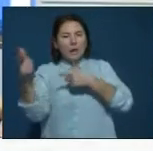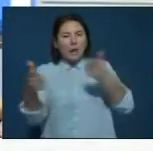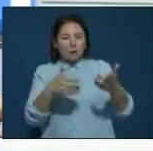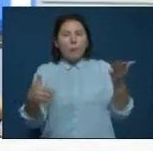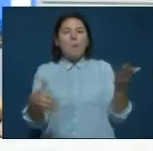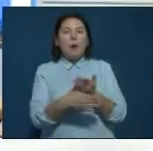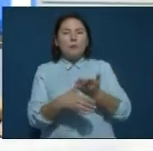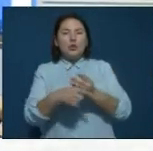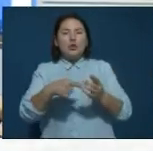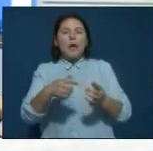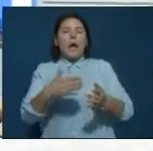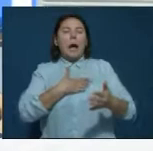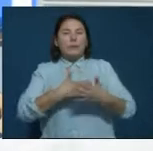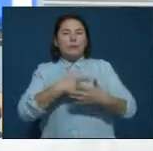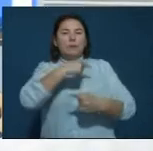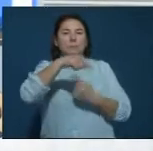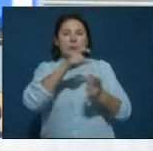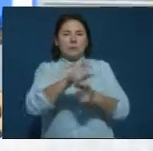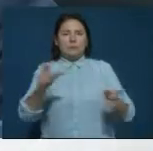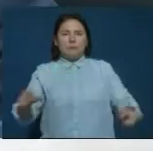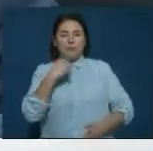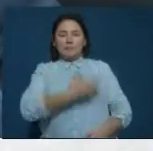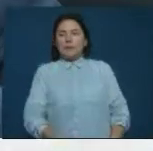поддержку предприимчивым казахстанцам